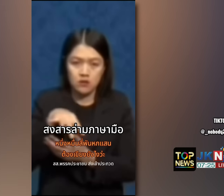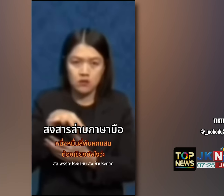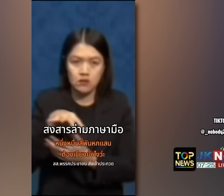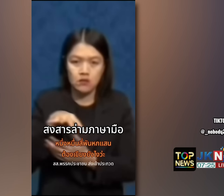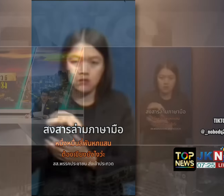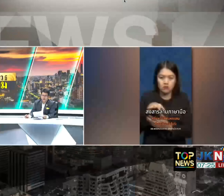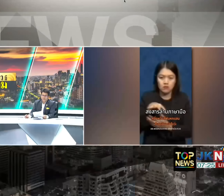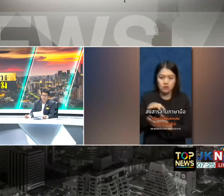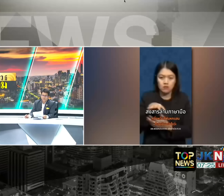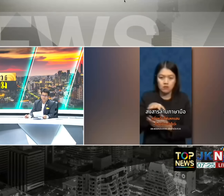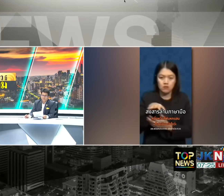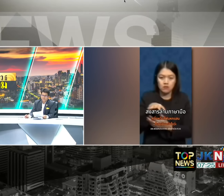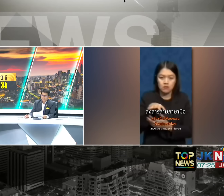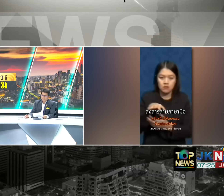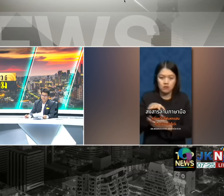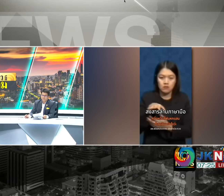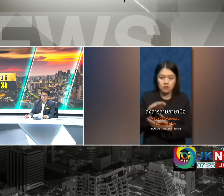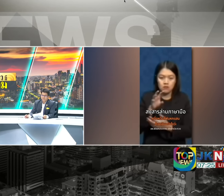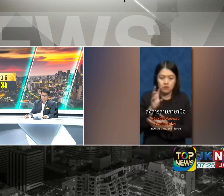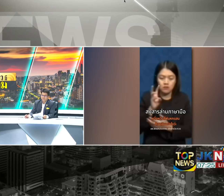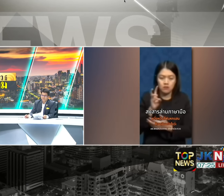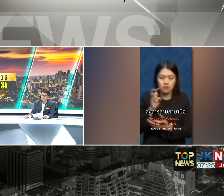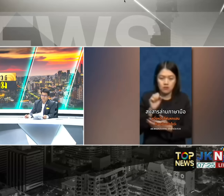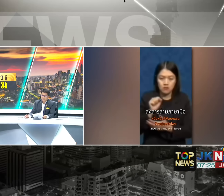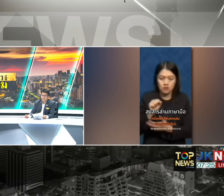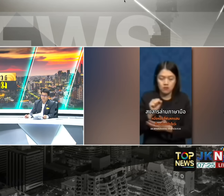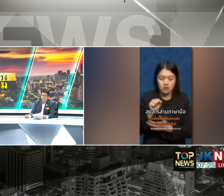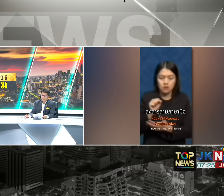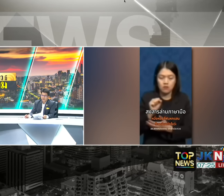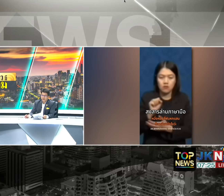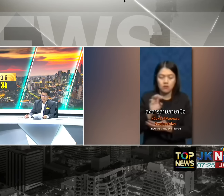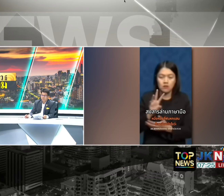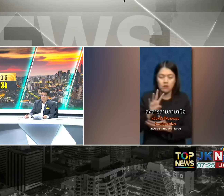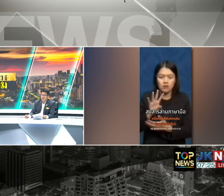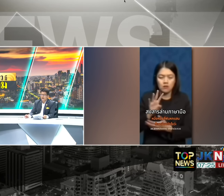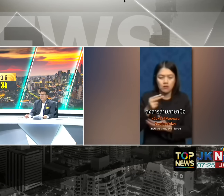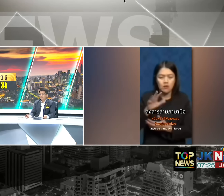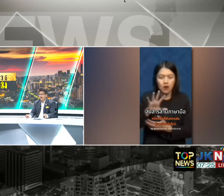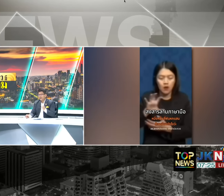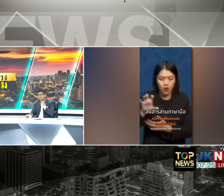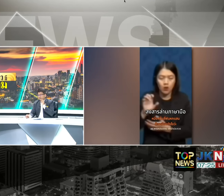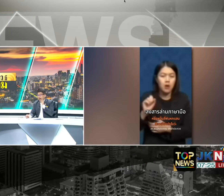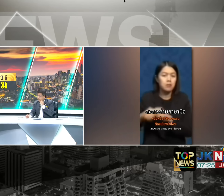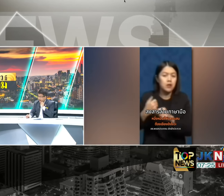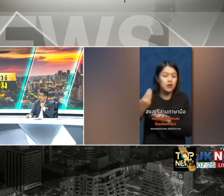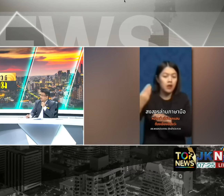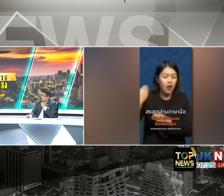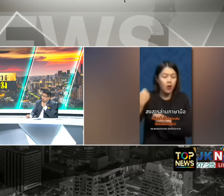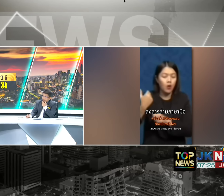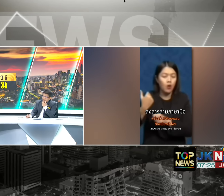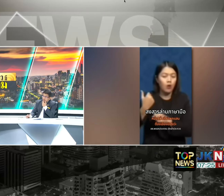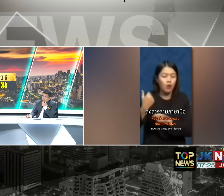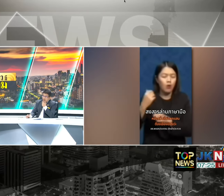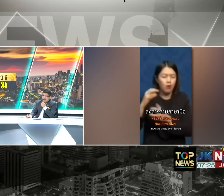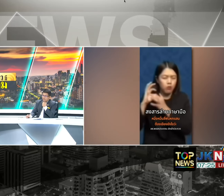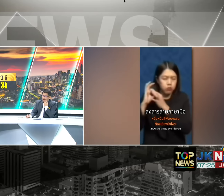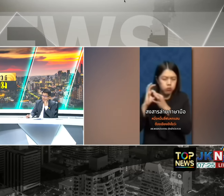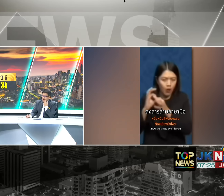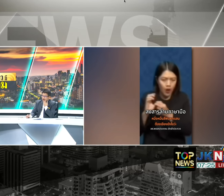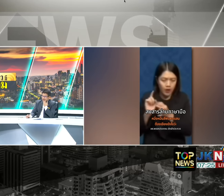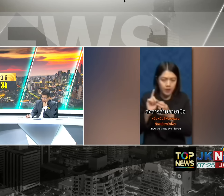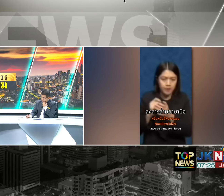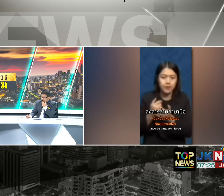นี่เมื่อวานน้องยังทักอยู่เลยนะว่าสงสารล่ามภาษามือนะคะ เมื่อกี้ที่เห็นนิ่งไปนี่ภาพไม่ได้ค้างนะ ไม่ได้ค้าง พี่ล่ามภ